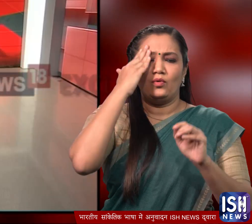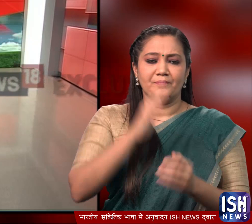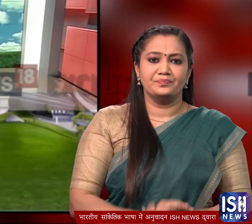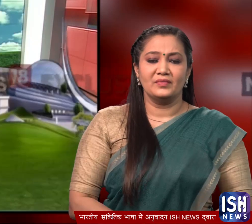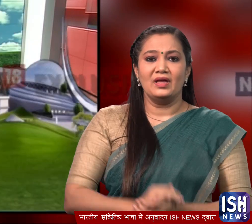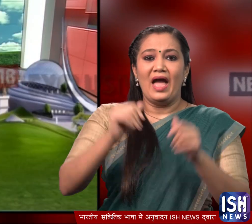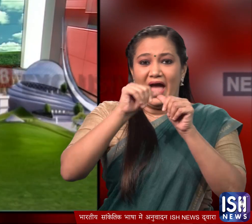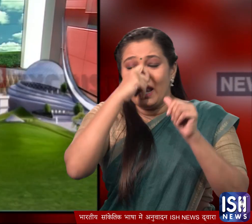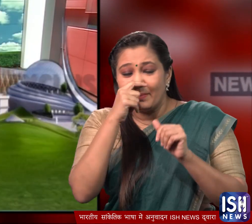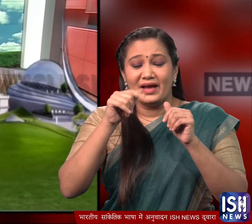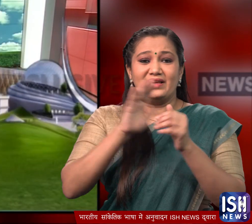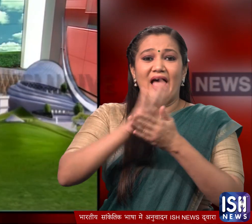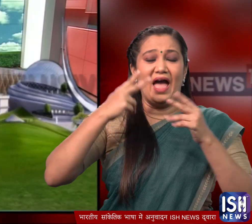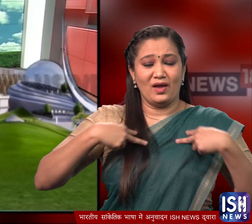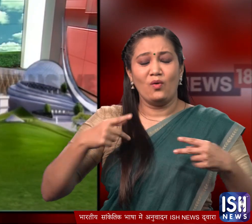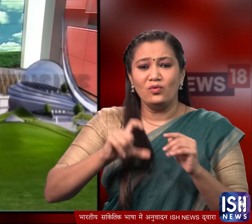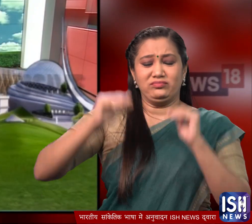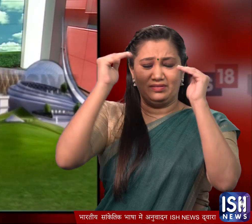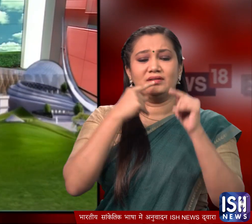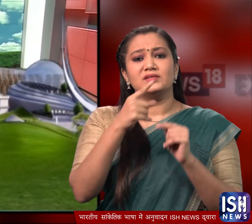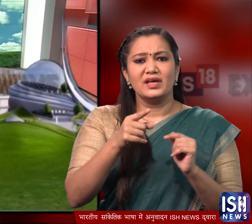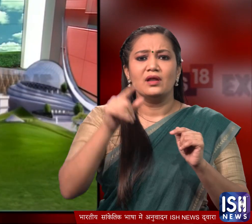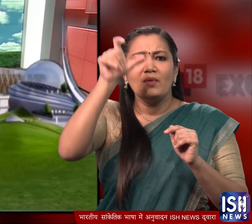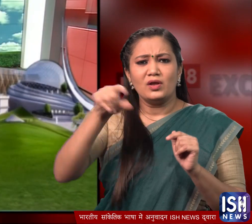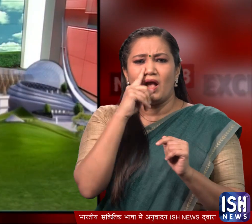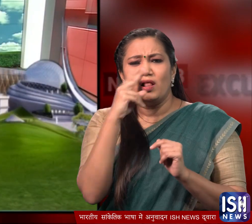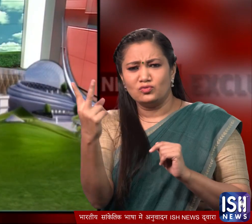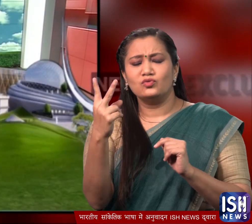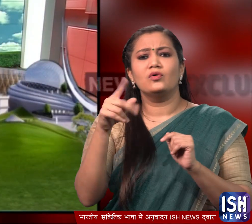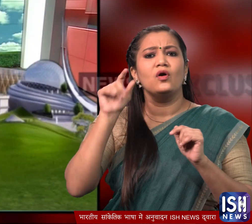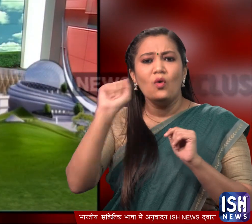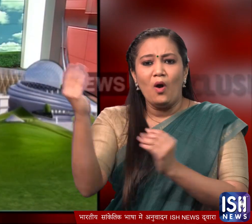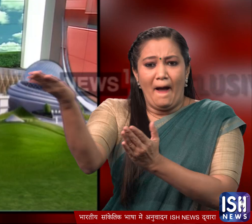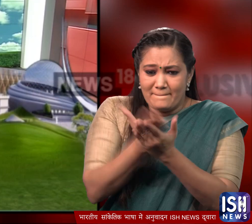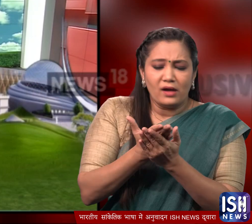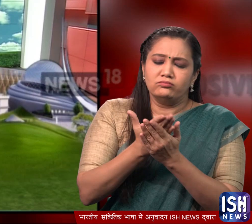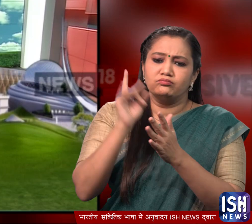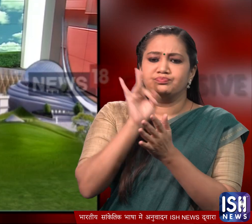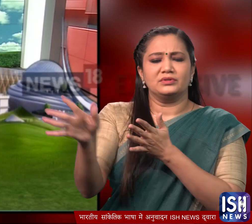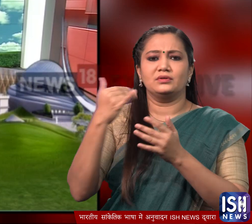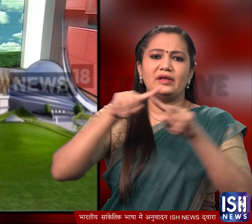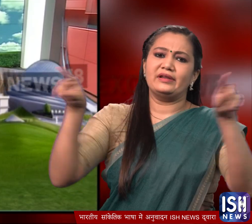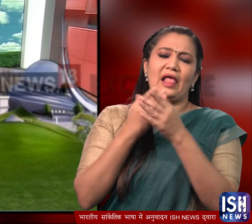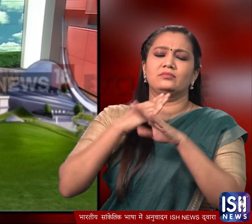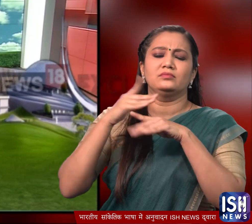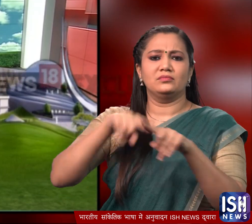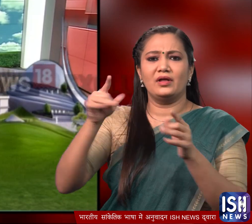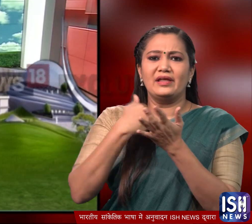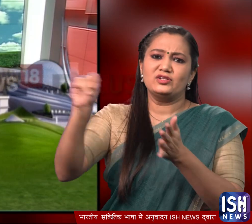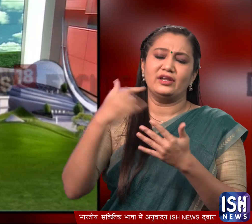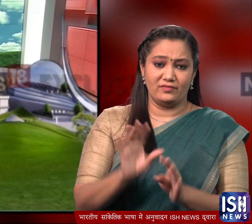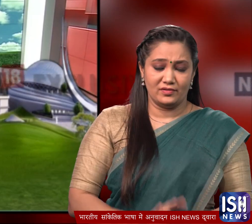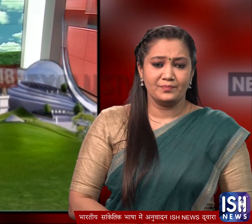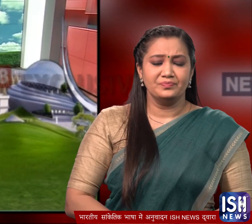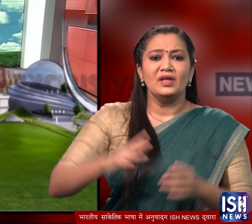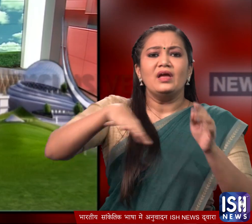है कि इलाहाबाद हाईकोर्ट ने मस्जिद की 5 एकड़ जमीन पर दावा करने वाली 2 महिलाओं की याचिका खारिज कर दी। अयोध्या के धनीपुर